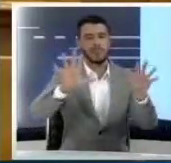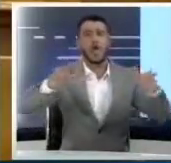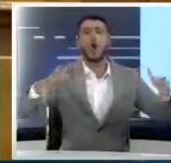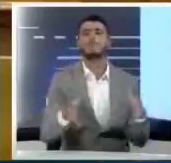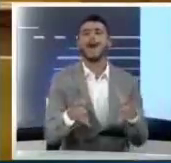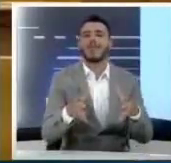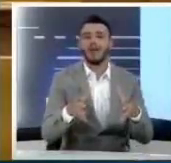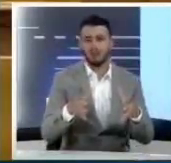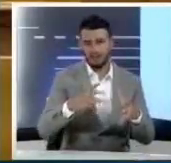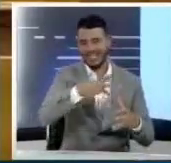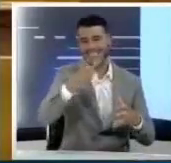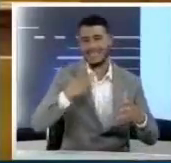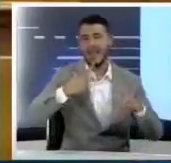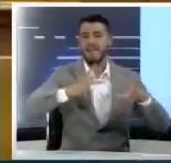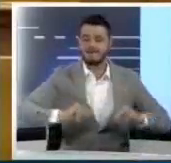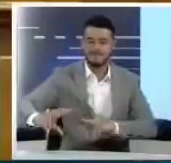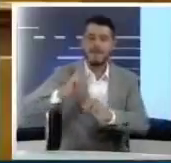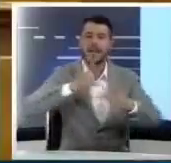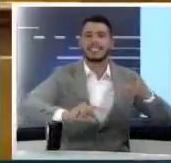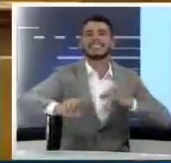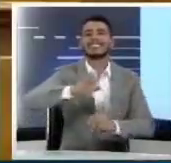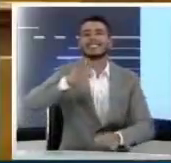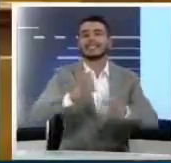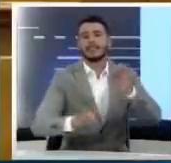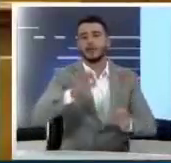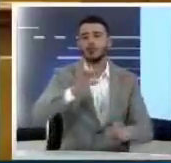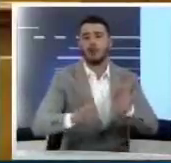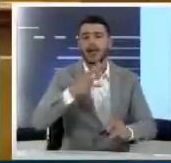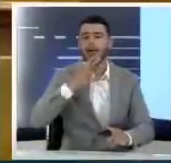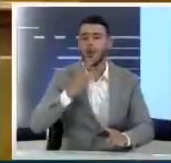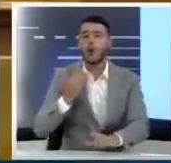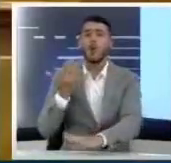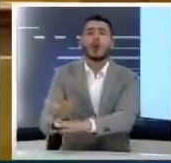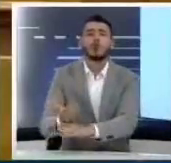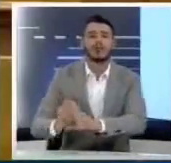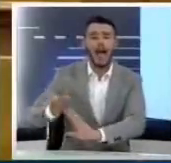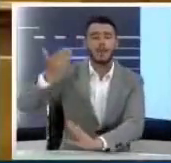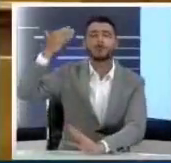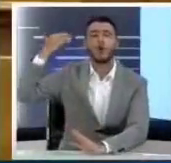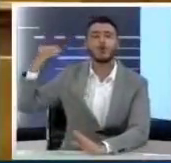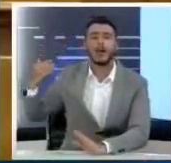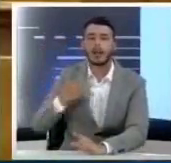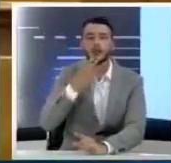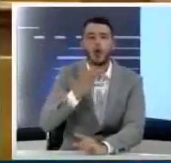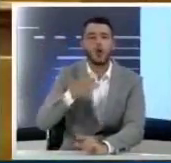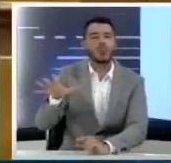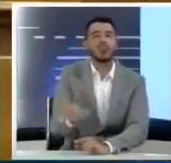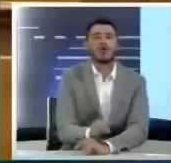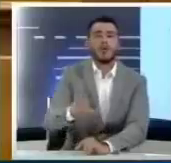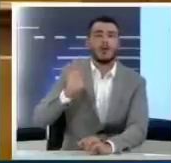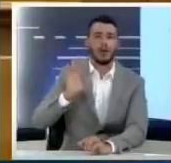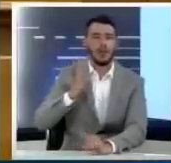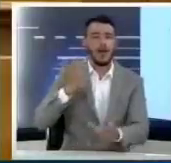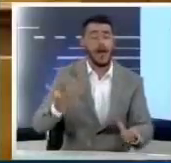να συζητήσουμε, να αυτομαστιγωθούμε γιατί δεν το πήραμε. Αλλά δυστυχώς, κύριοι και κυρίες, κύριοι της